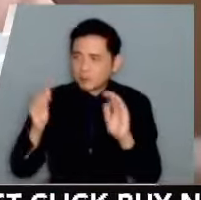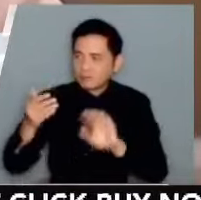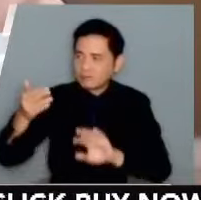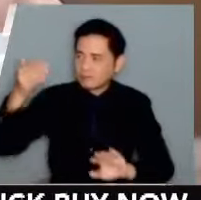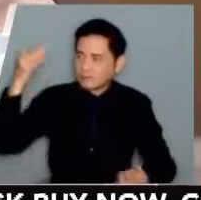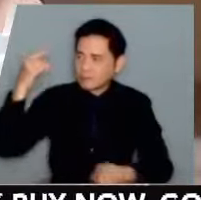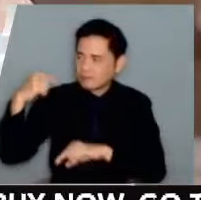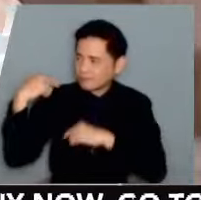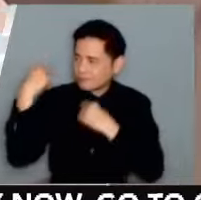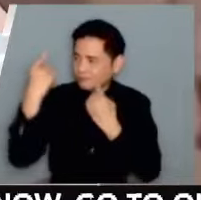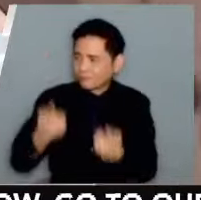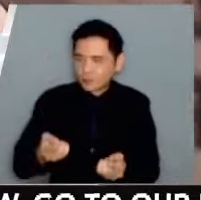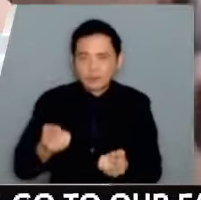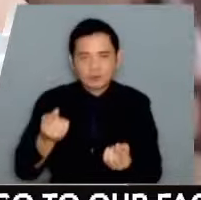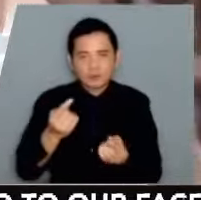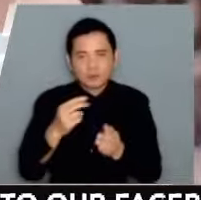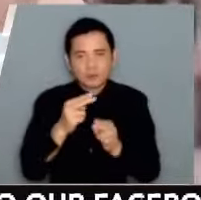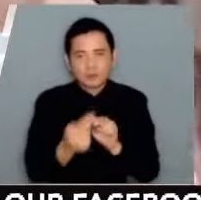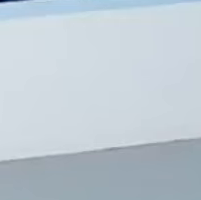2,000.